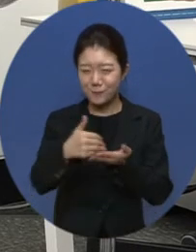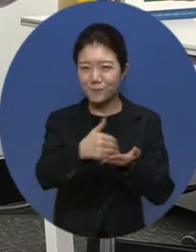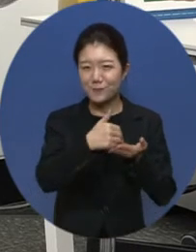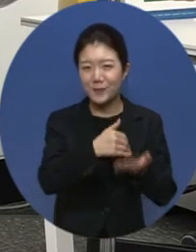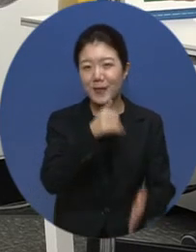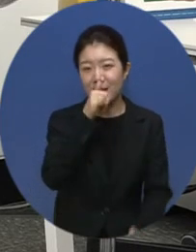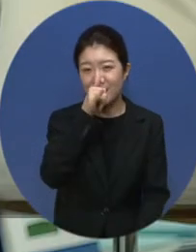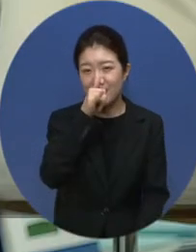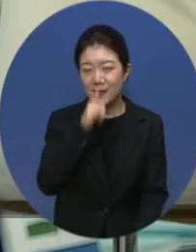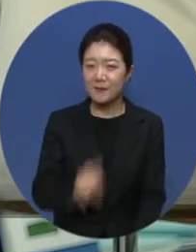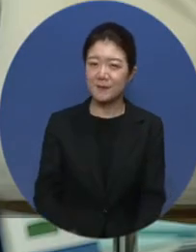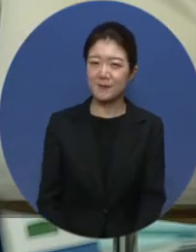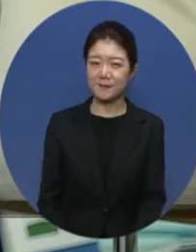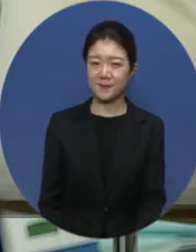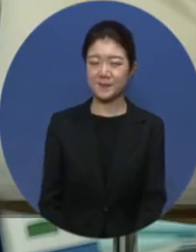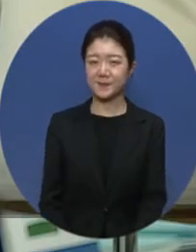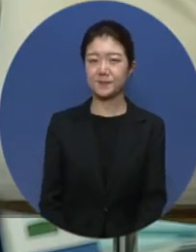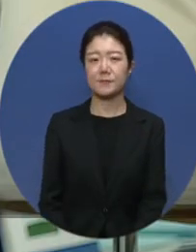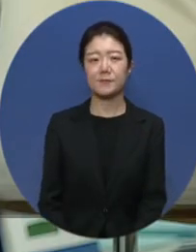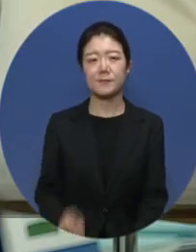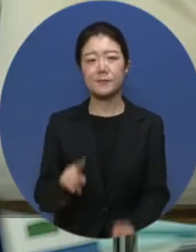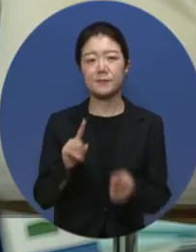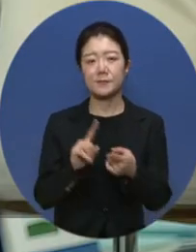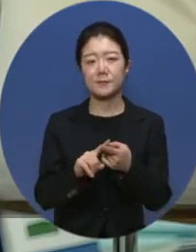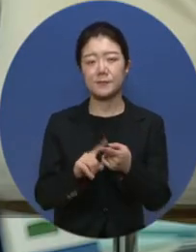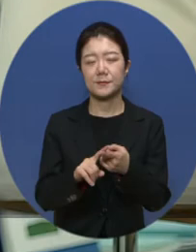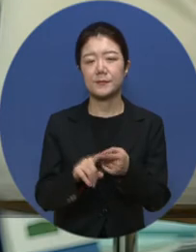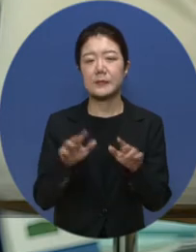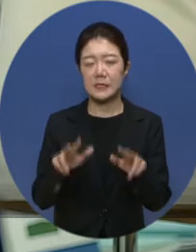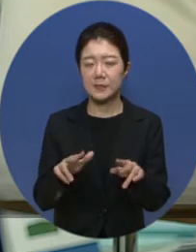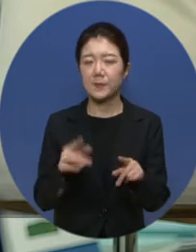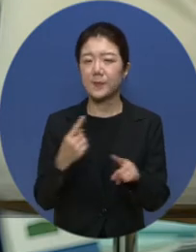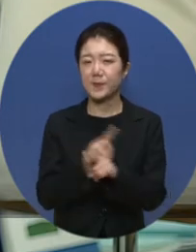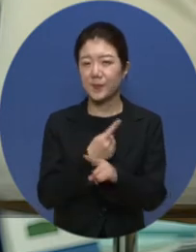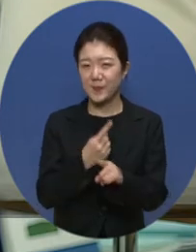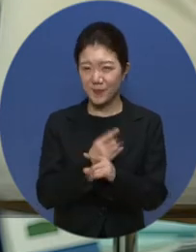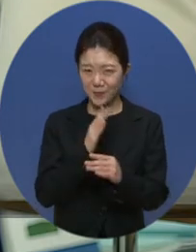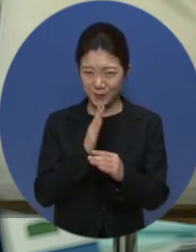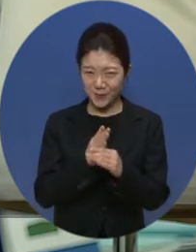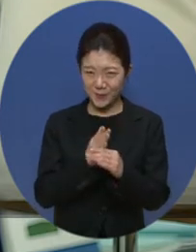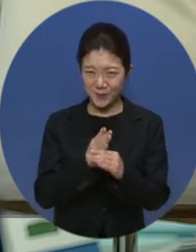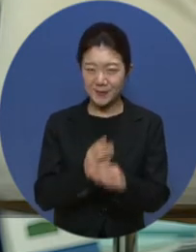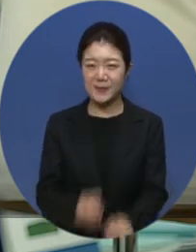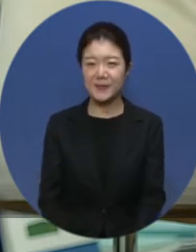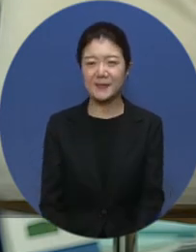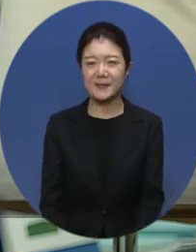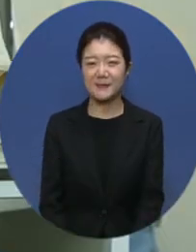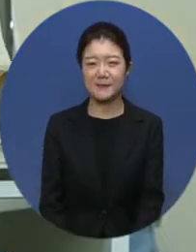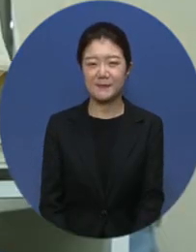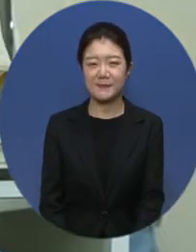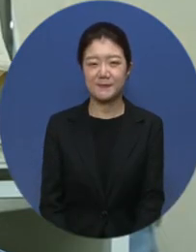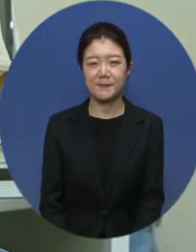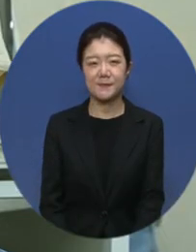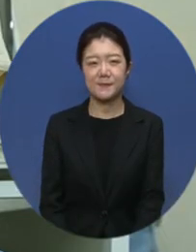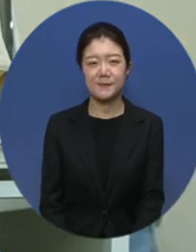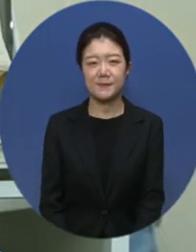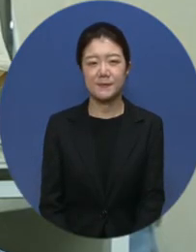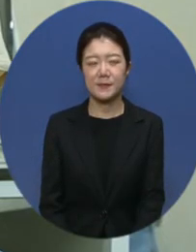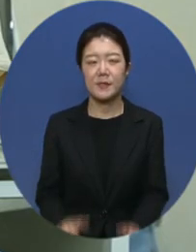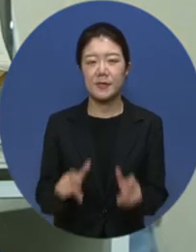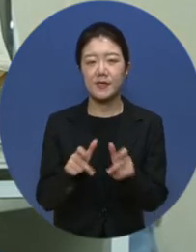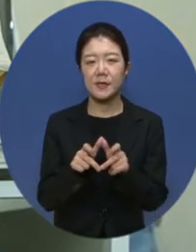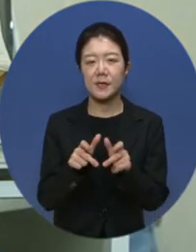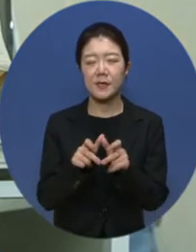있거든요. 경우에 따라서. 그래서 그런 부분들을 지금 개선해 나가고 있는 중입니다. 그럼 그